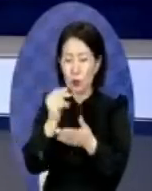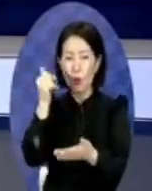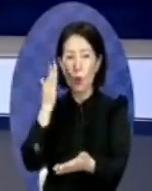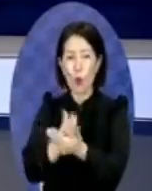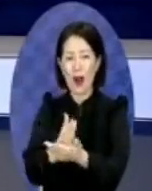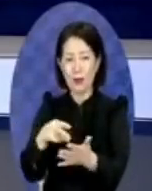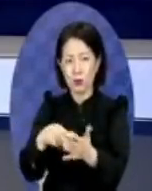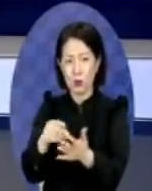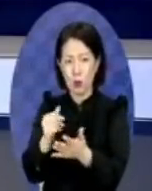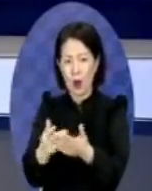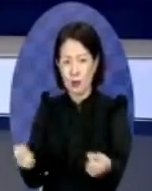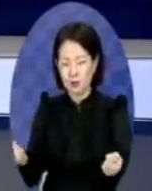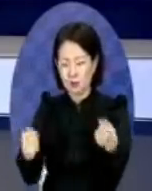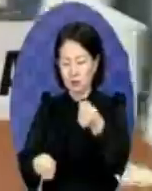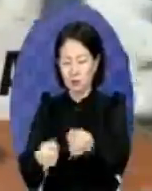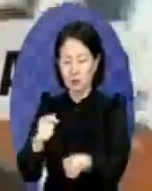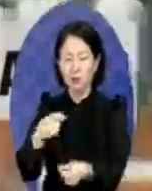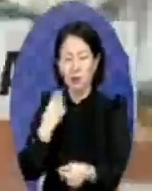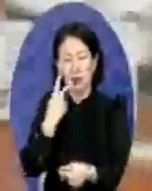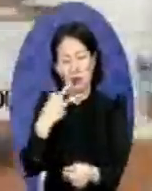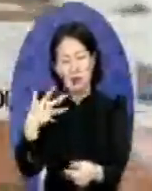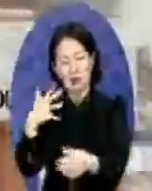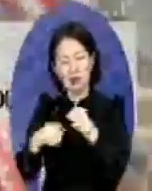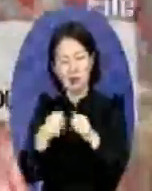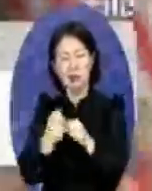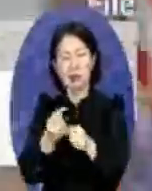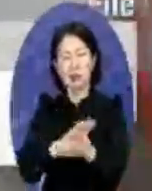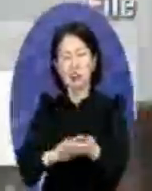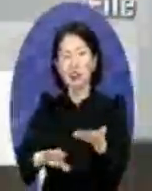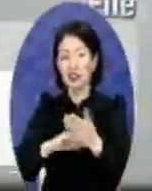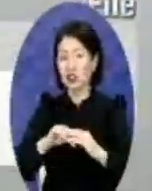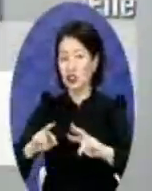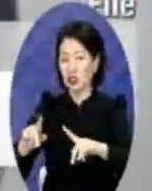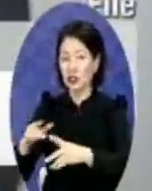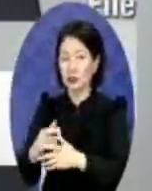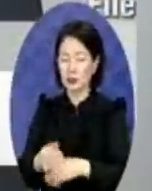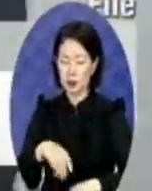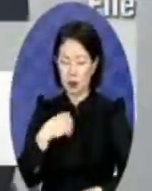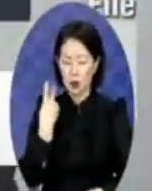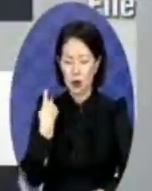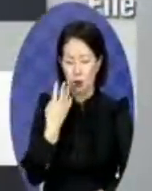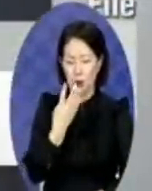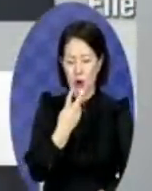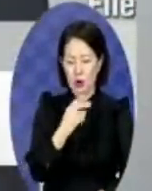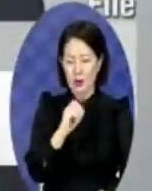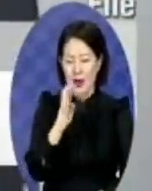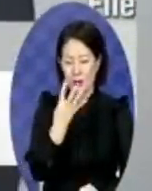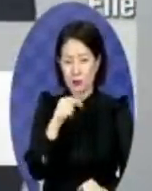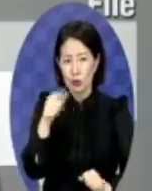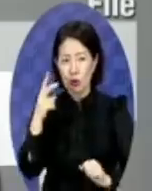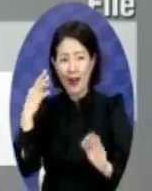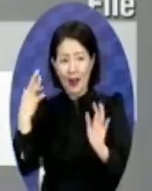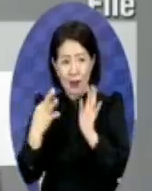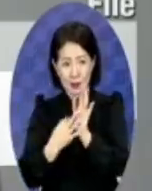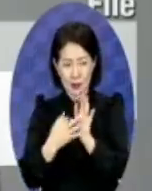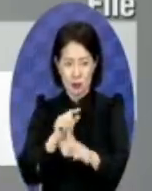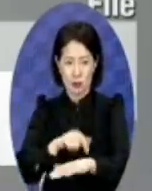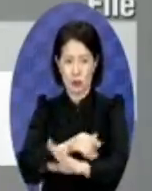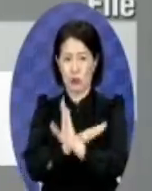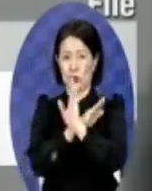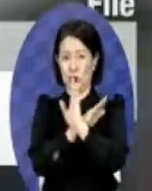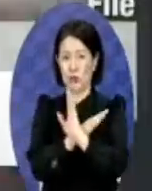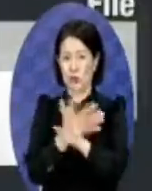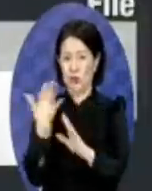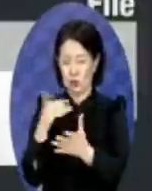2-5 жилийн зайтай шинчилж байгаа юм аа. Өмнөх гэрээ 2014-өөс 2018 оны хооронд үйлчлээд дууссан байна. За энэ удаагийн